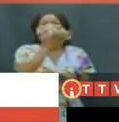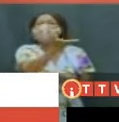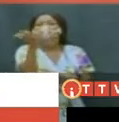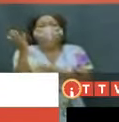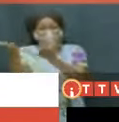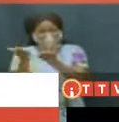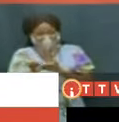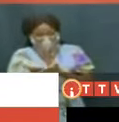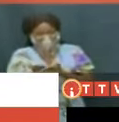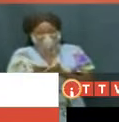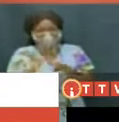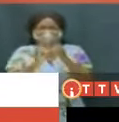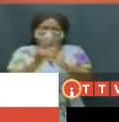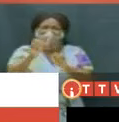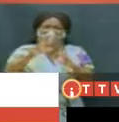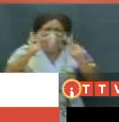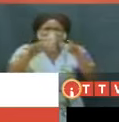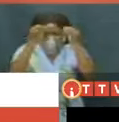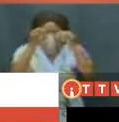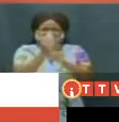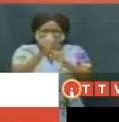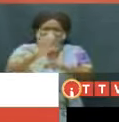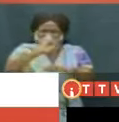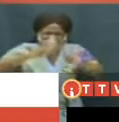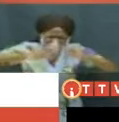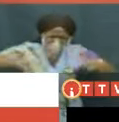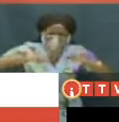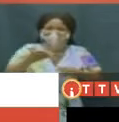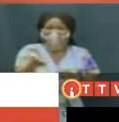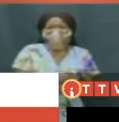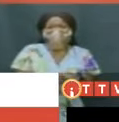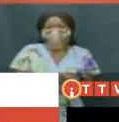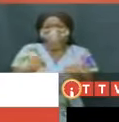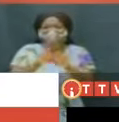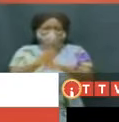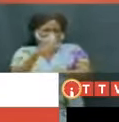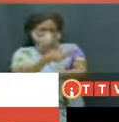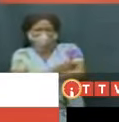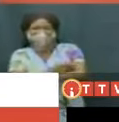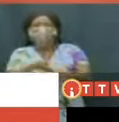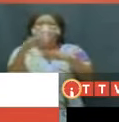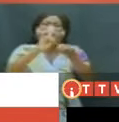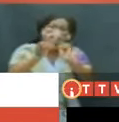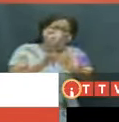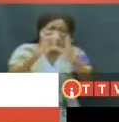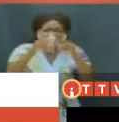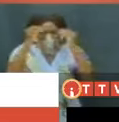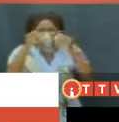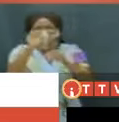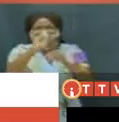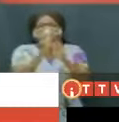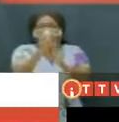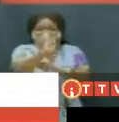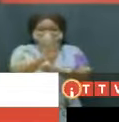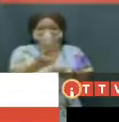Jackson Jackson nyamapanga nda sayansi kamuna kwera ndege ndege zija mapanga nda sayansi kaya munalima munda ndiye